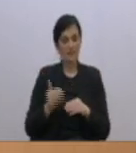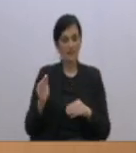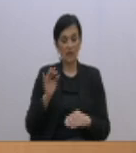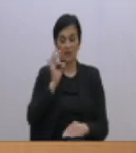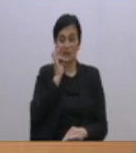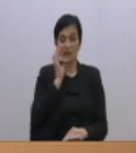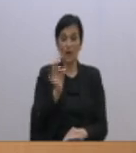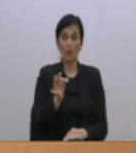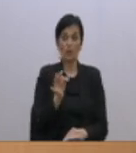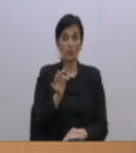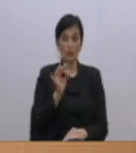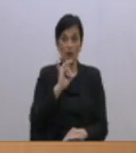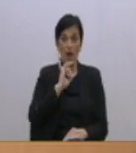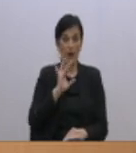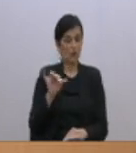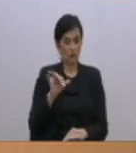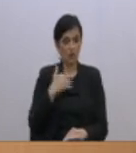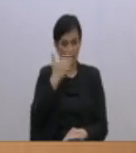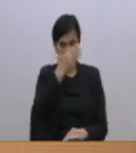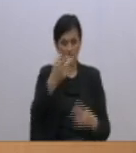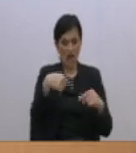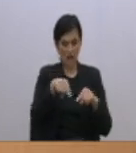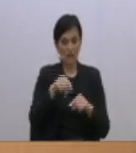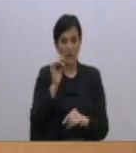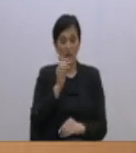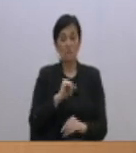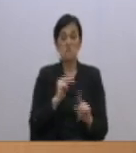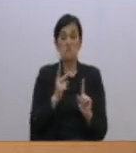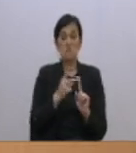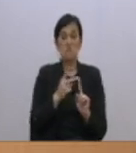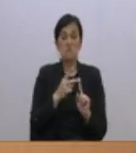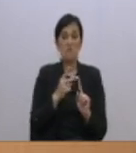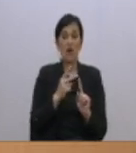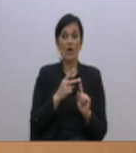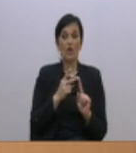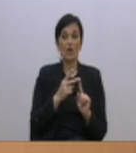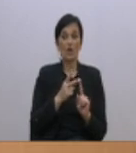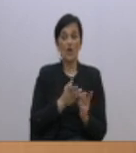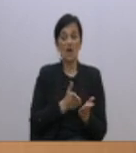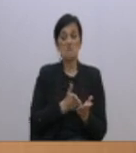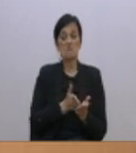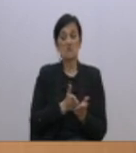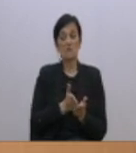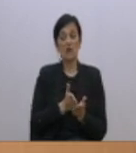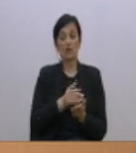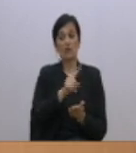იქნება ცუდი ჩვენი საზოგადოებისთვის. მეორე ასეთ მიმართულება